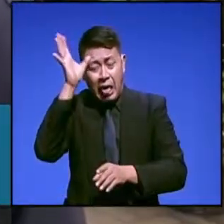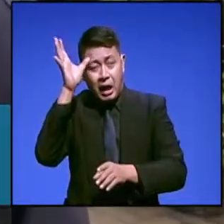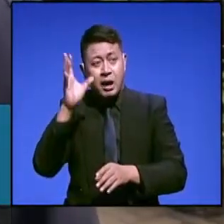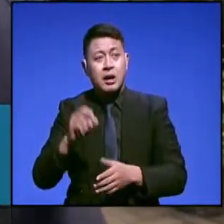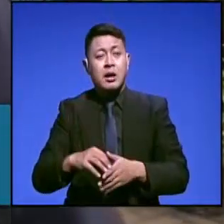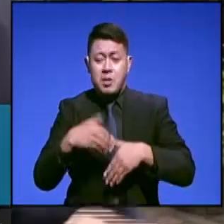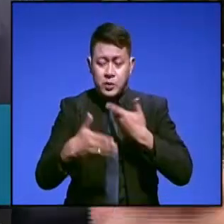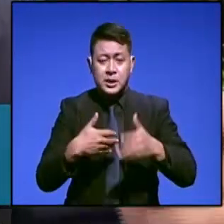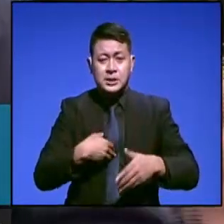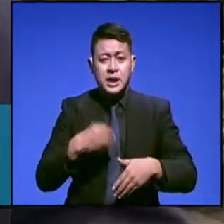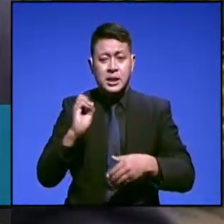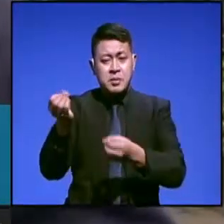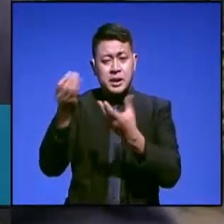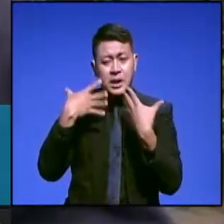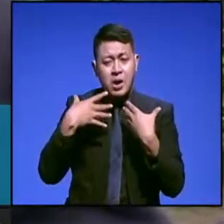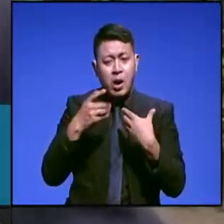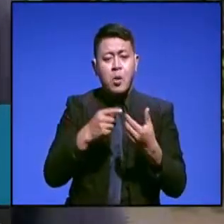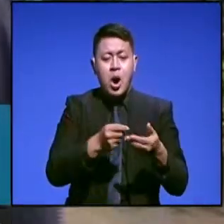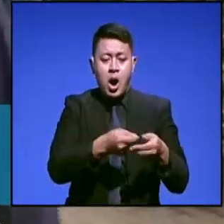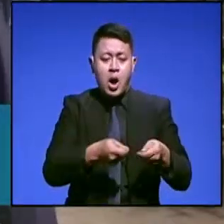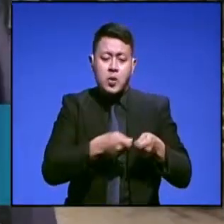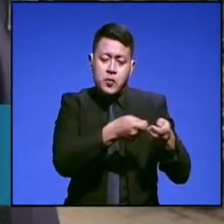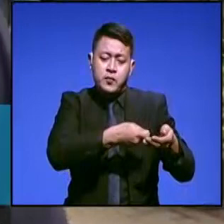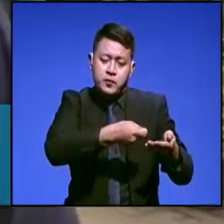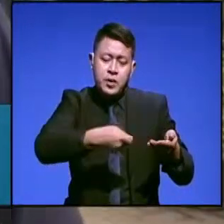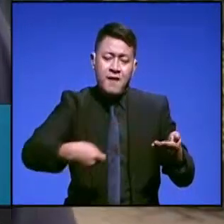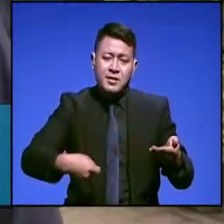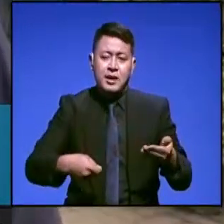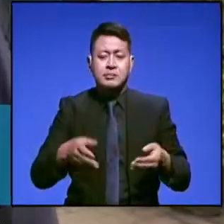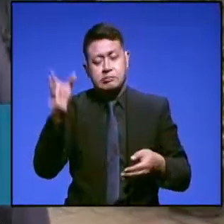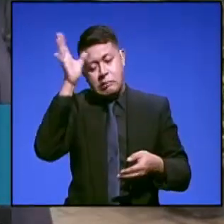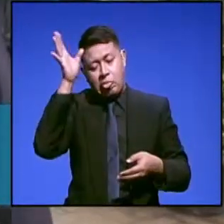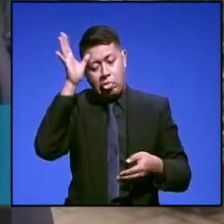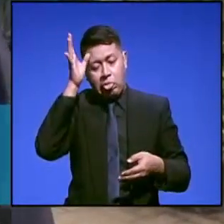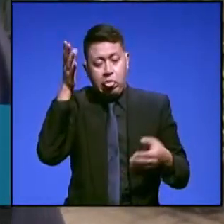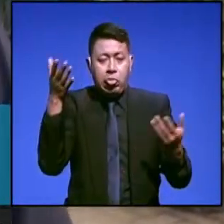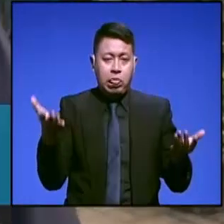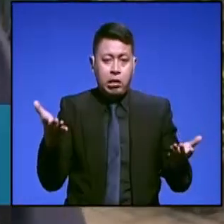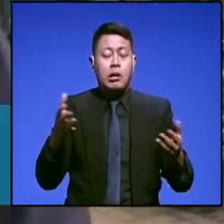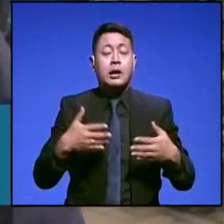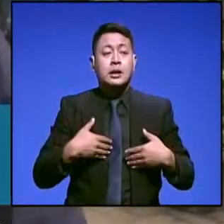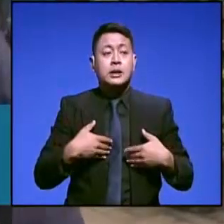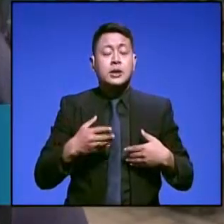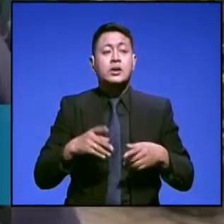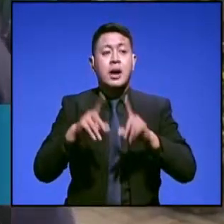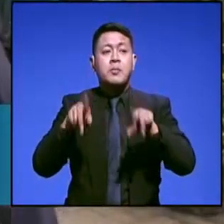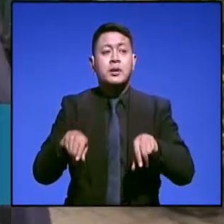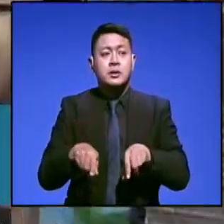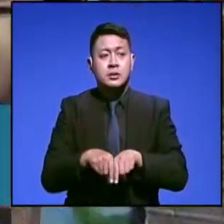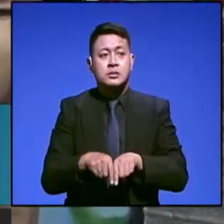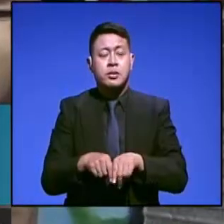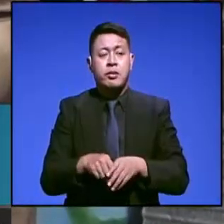nggak ngasih tahu harus kamu harus daftar di website Pemprov DKI segala macam, saya nggak tahu. Yang saya tahu, saya harusnya dapat surat dari perusahaan